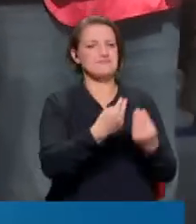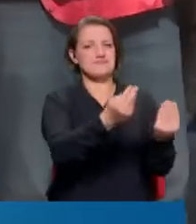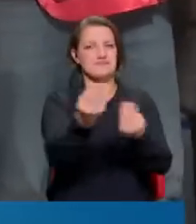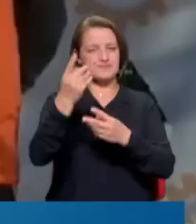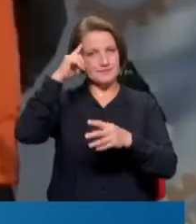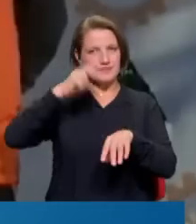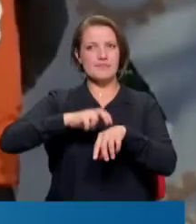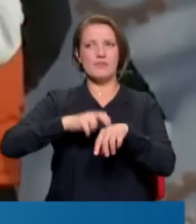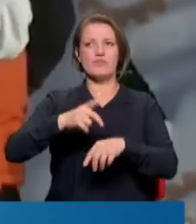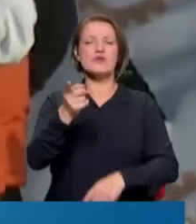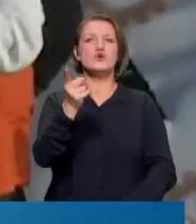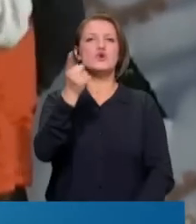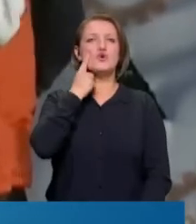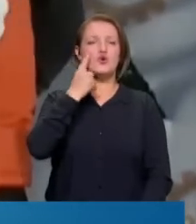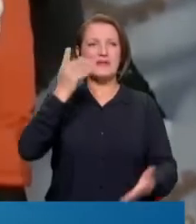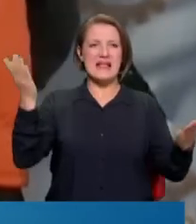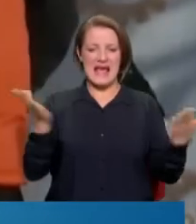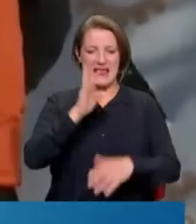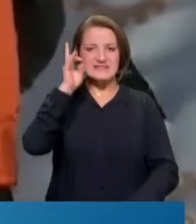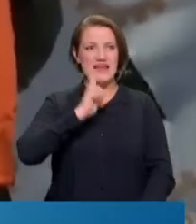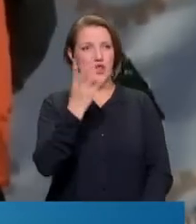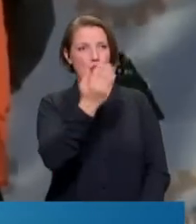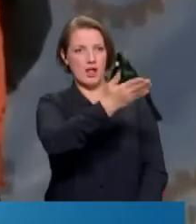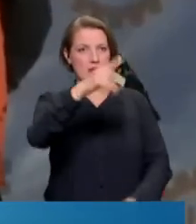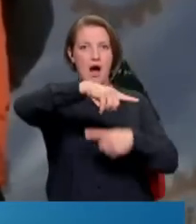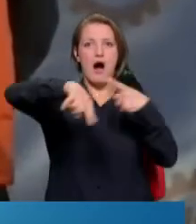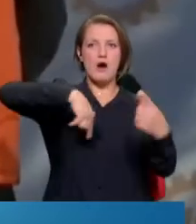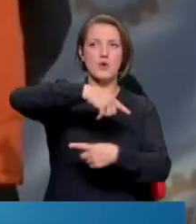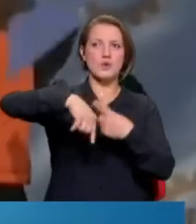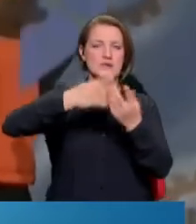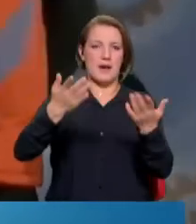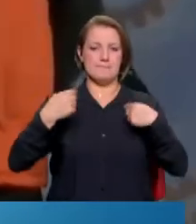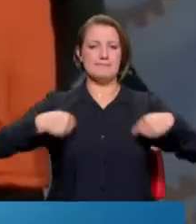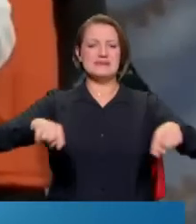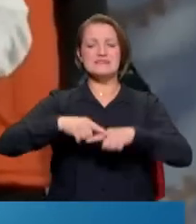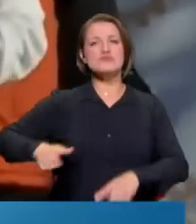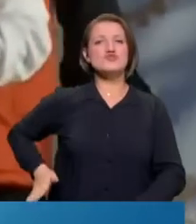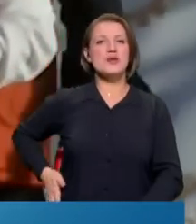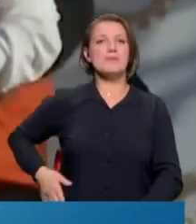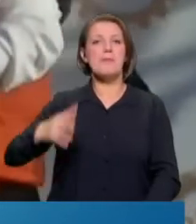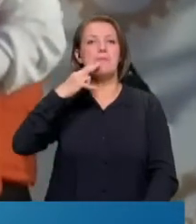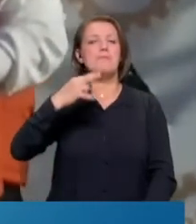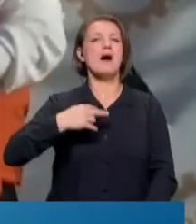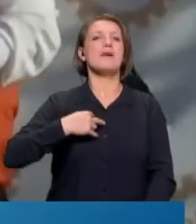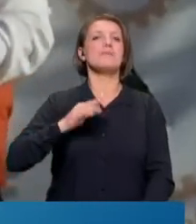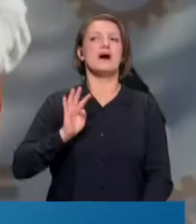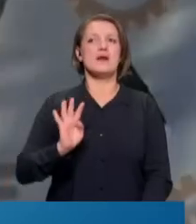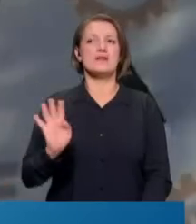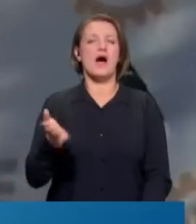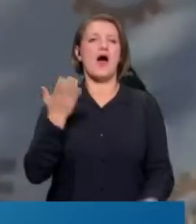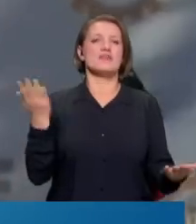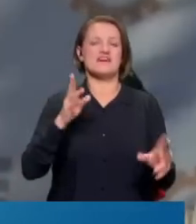hatırlattı hükümet Eğer zengin olanları arıyorsa bizim cebimize bakmaktan